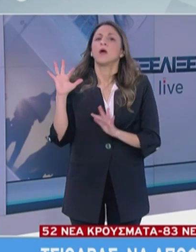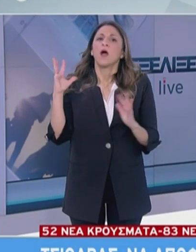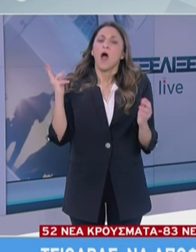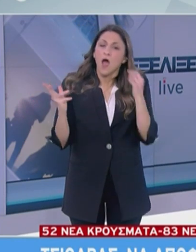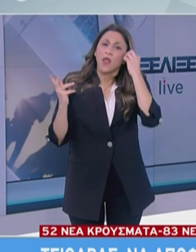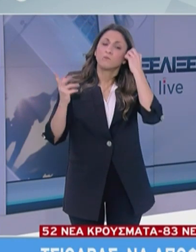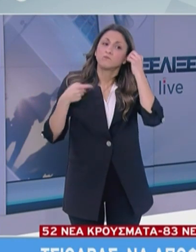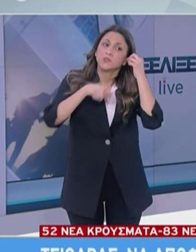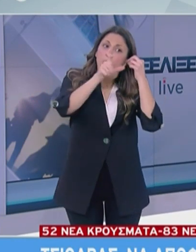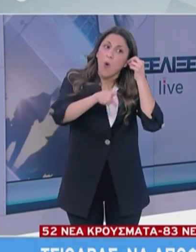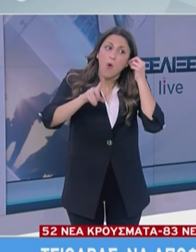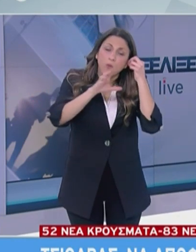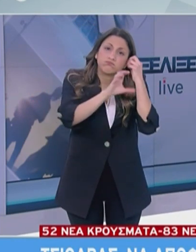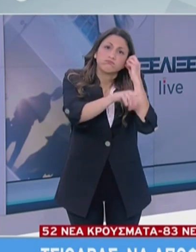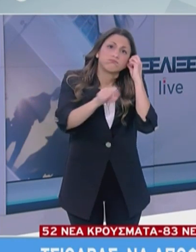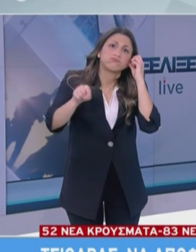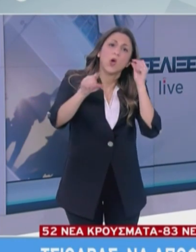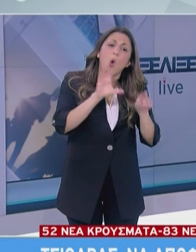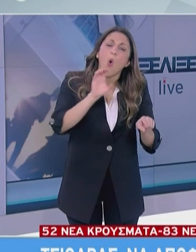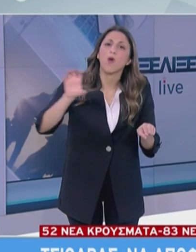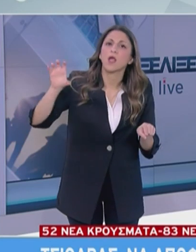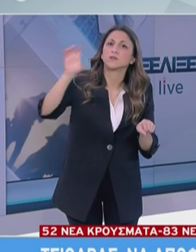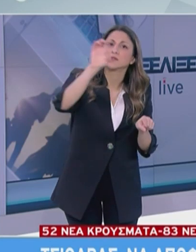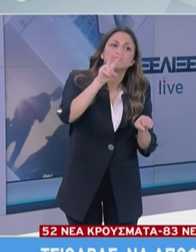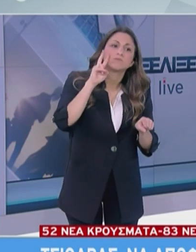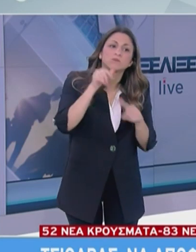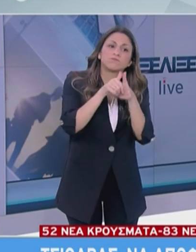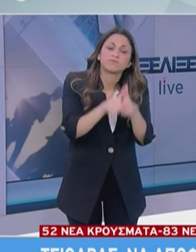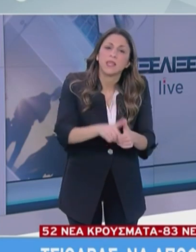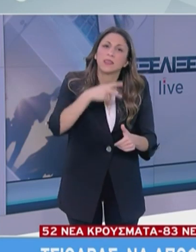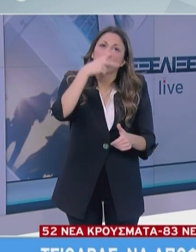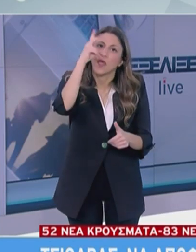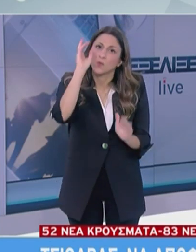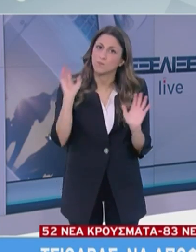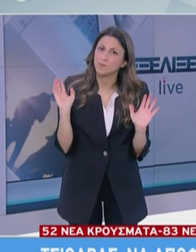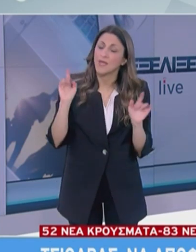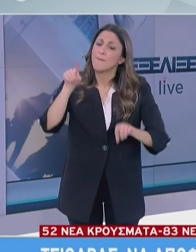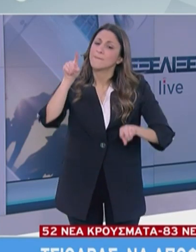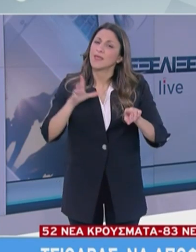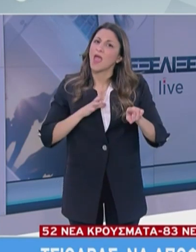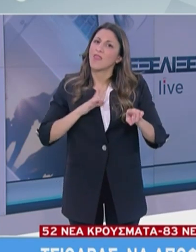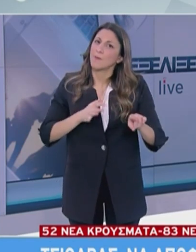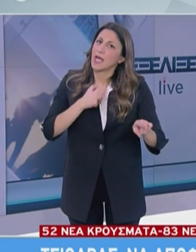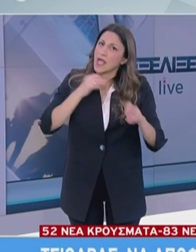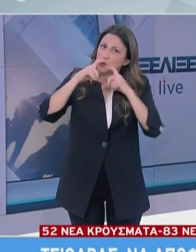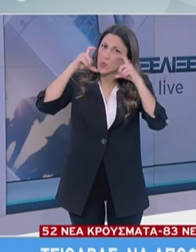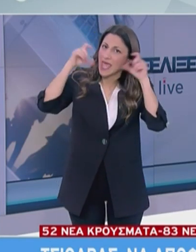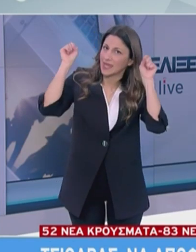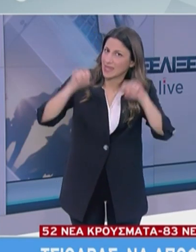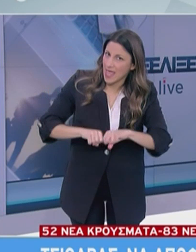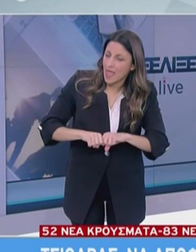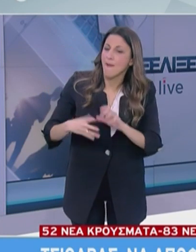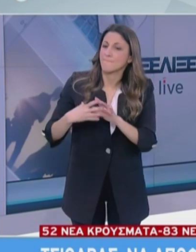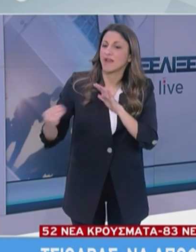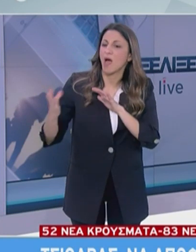ιό να μεταδοθεί από ασυμπτωματικούς ανθρώπους ή ανθρώπους λίγο πριν παρουσιάσουν συμπτώματα και σε περιπτώσεις όπου υπάρχει ψηλός συγχρονισμός, δηλαδή